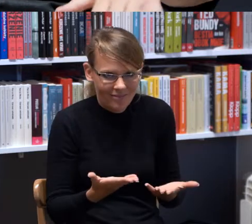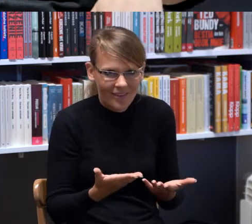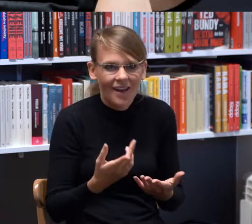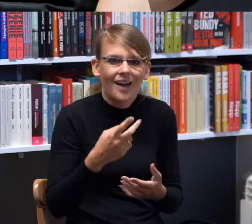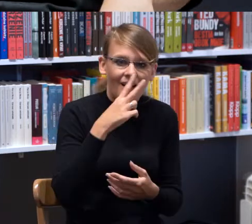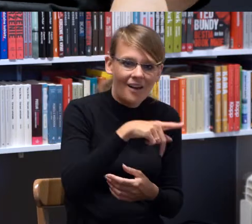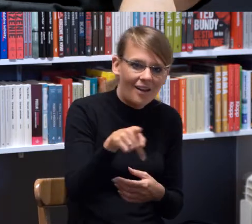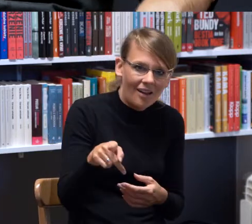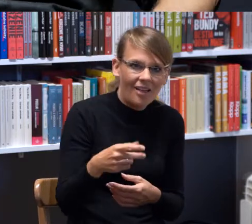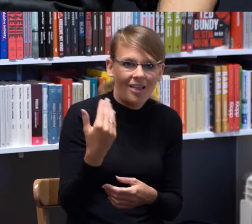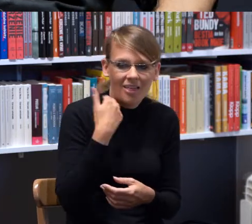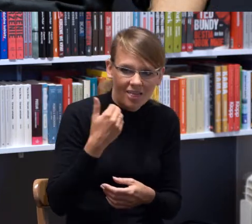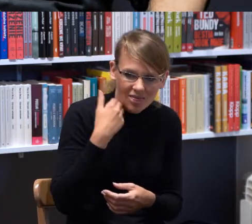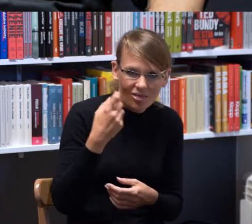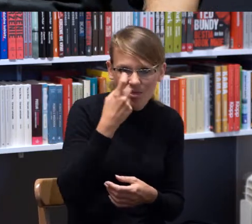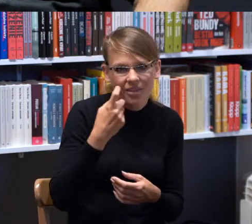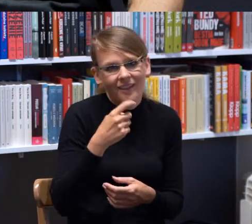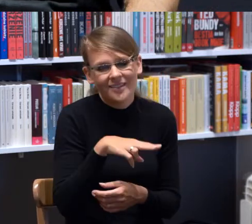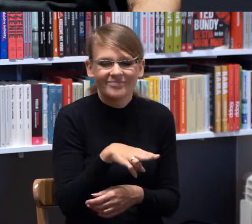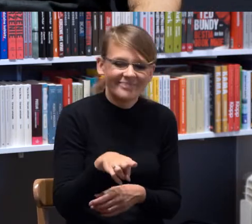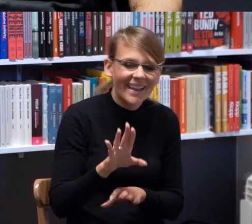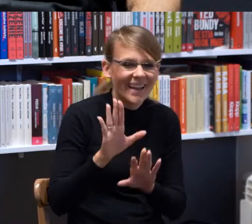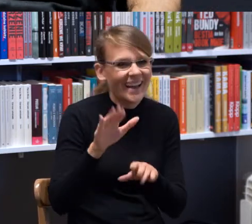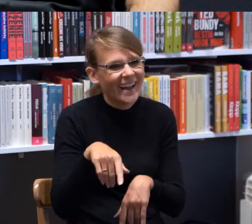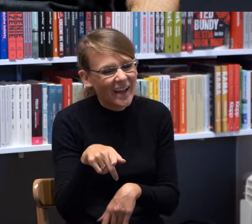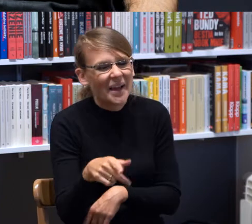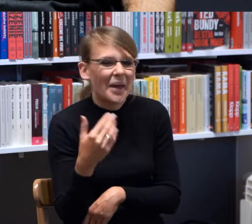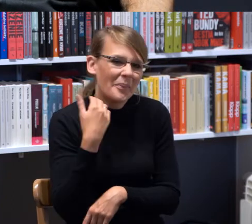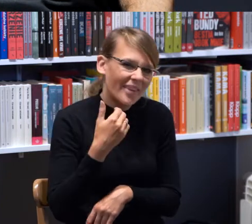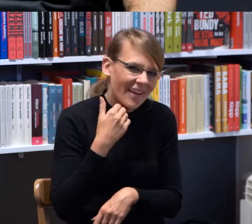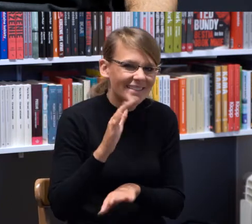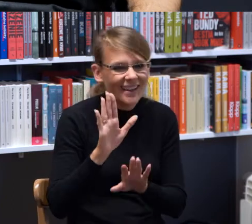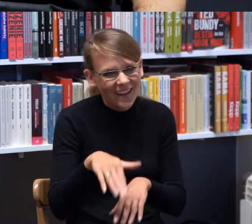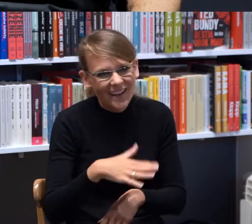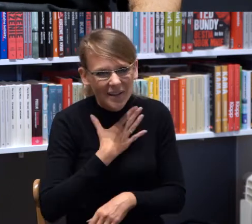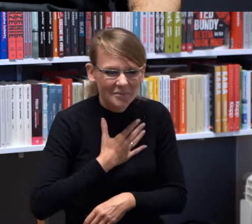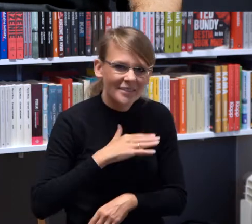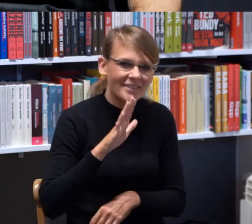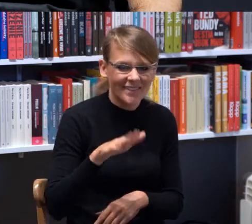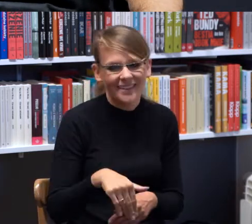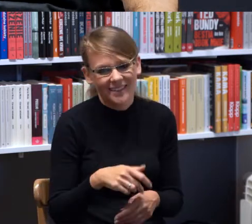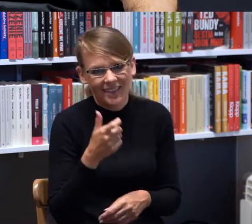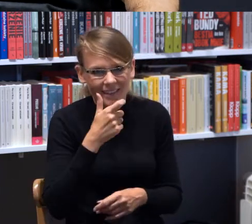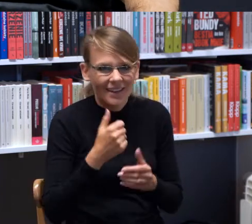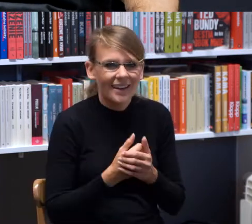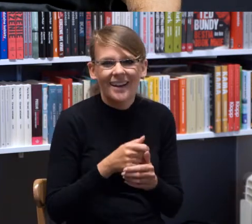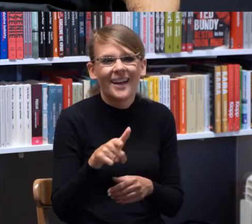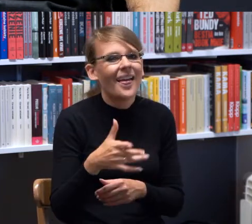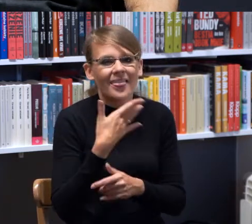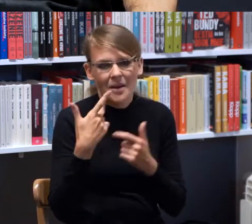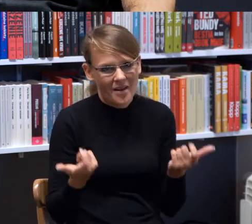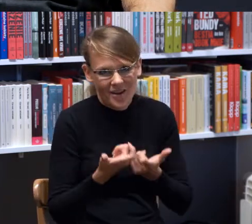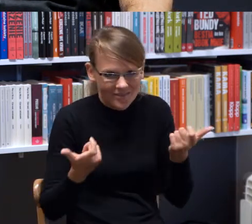traktujemy właśnie jak pijaczków, nie? Jako takich sympatycznych, jurodiwych, nie, w gruncie rzeczy